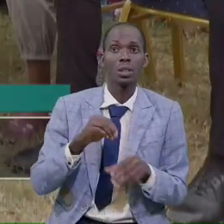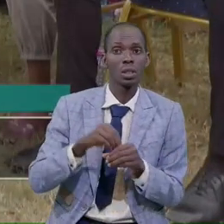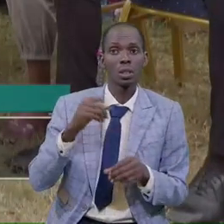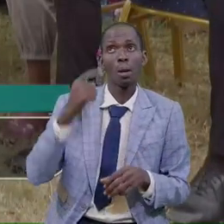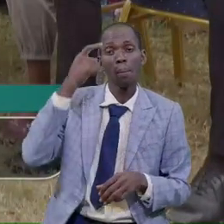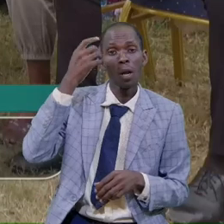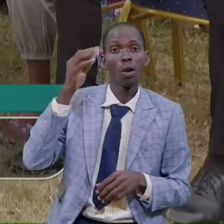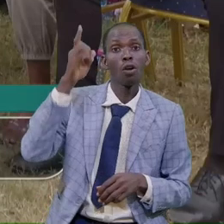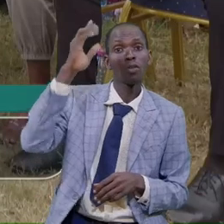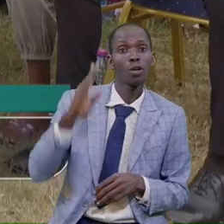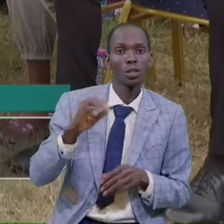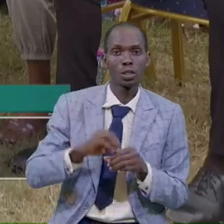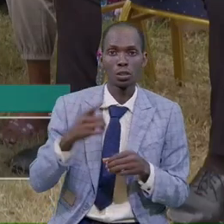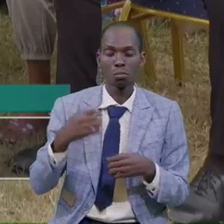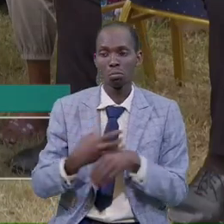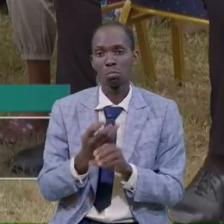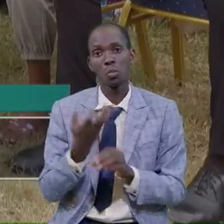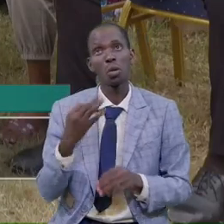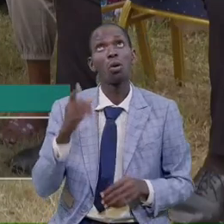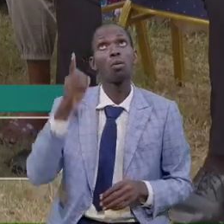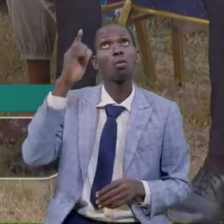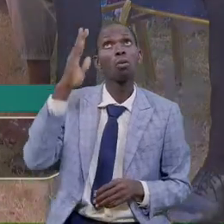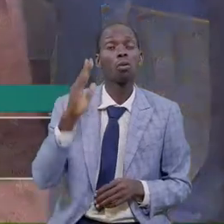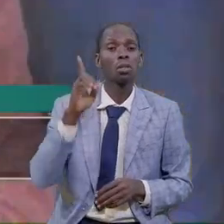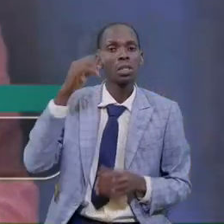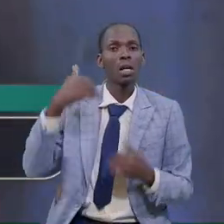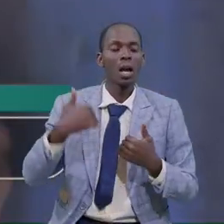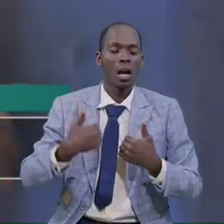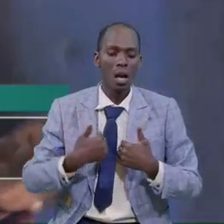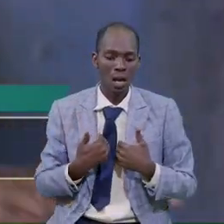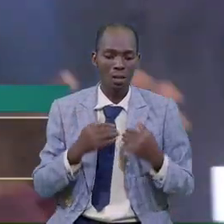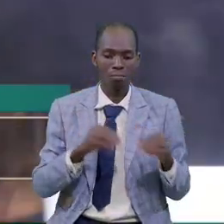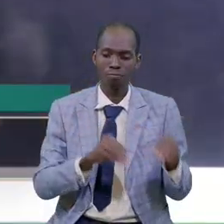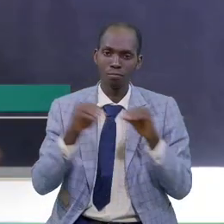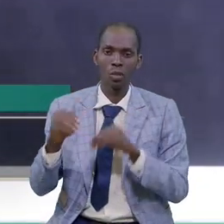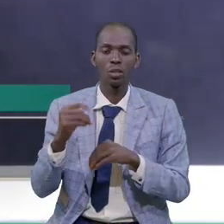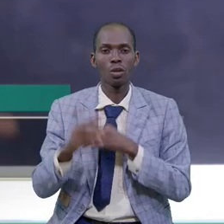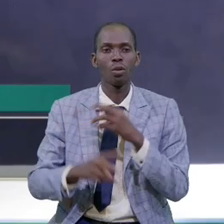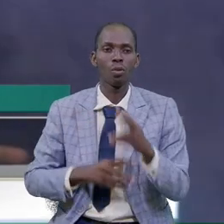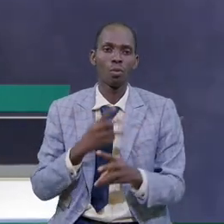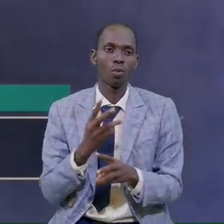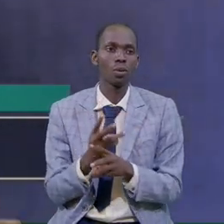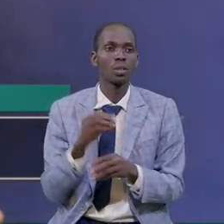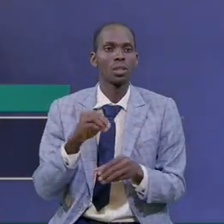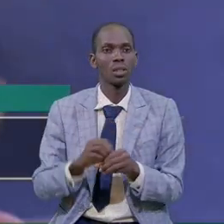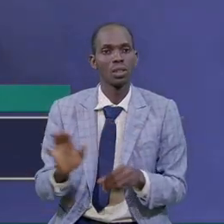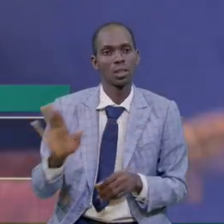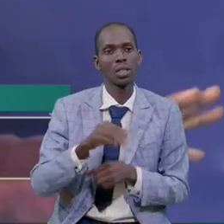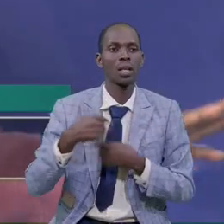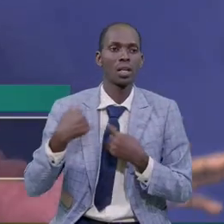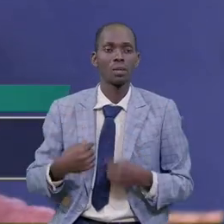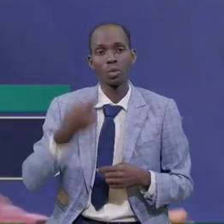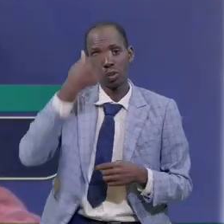dans la création de Dieu, il a mis le monde dans leur cœur. Parce qu'il a dit à Adam et